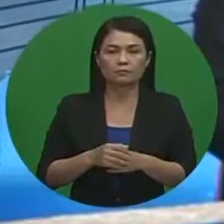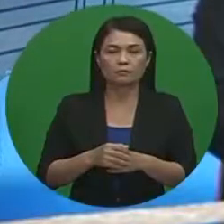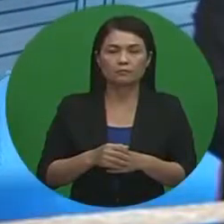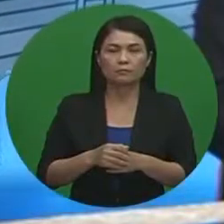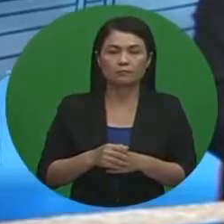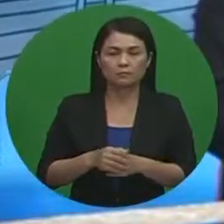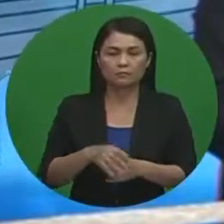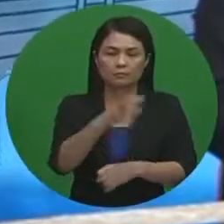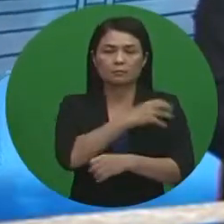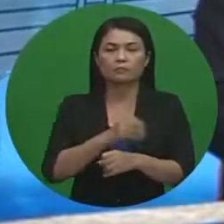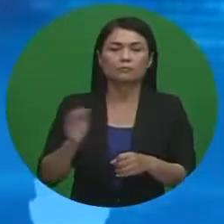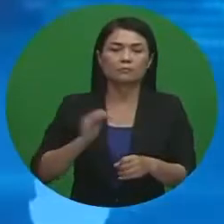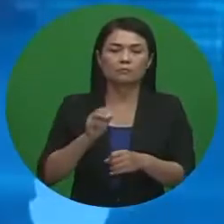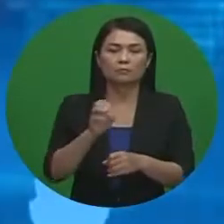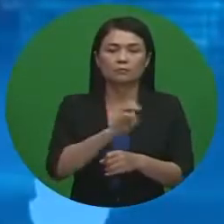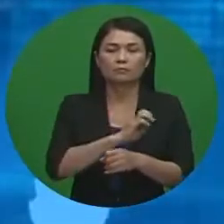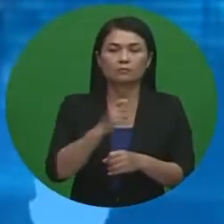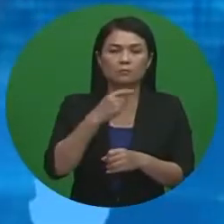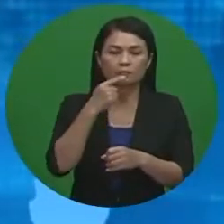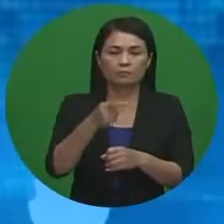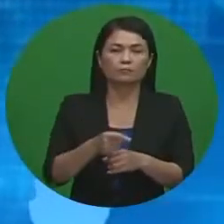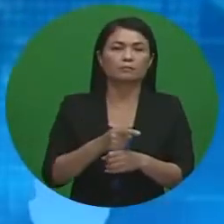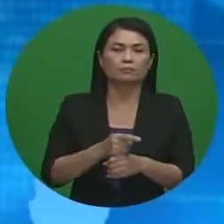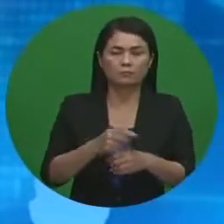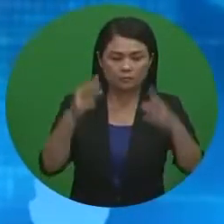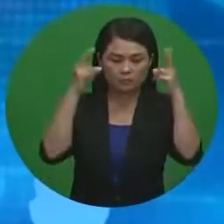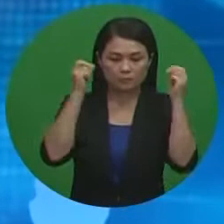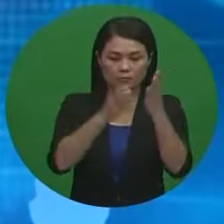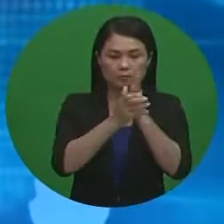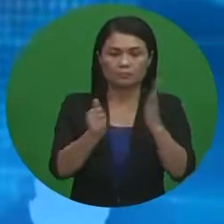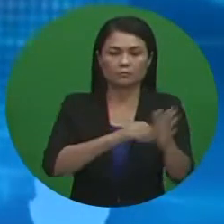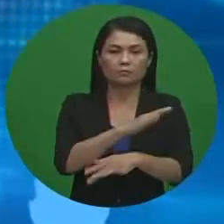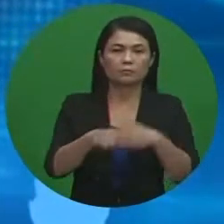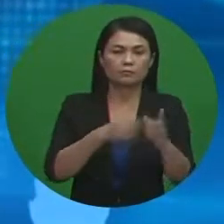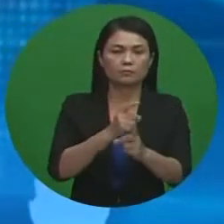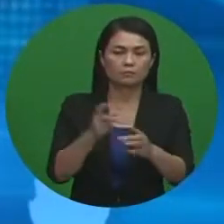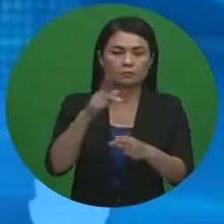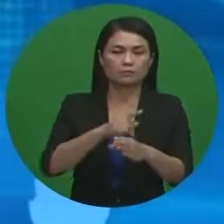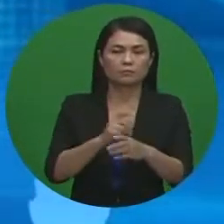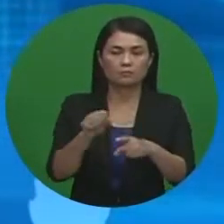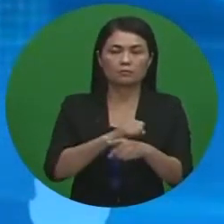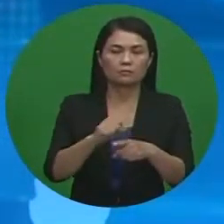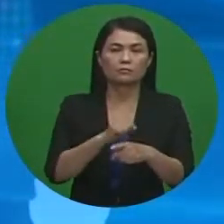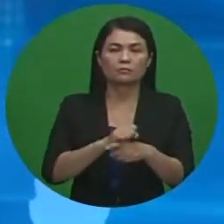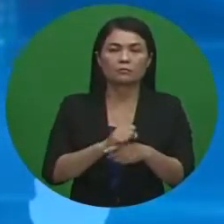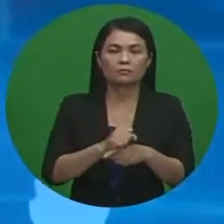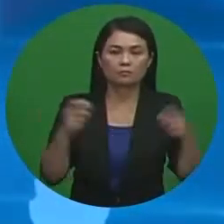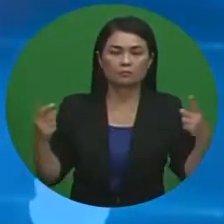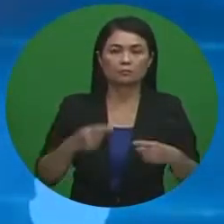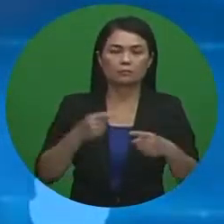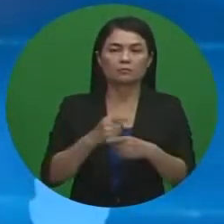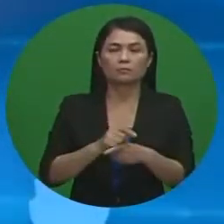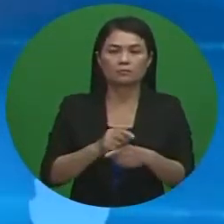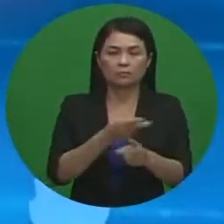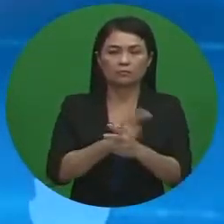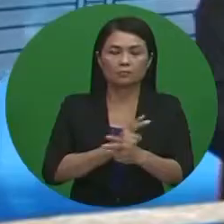ឧត្តមសេនីយ៍ឯកសរសិទ្ធិបានលើកឡើងថាមន្ត្រីជំនាញទាំងអស់ត្រូវចូលរួមវគ្គបណ្ដុះបណ្ដាលប្រយុទ្ធប្រឆាំងនឹង